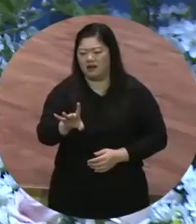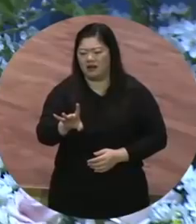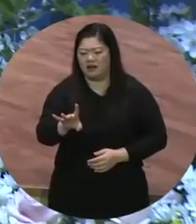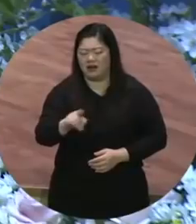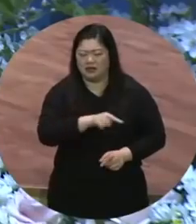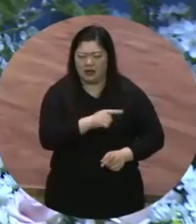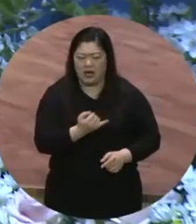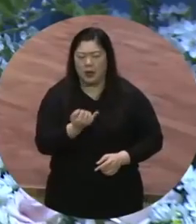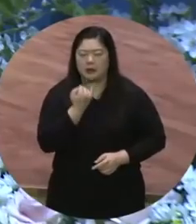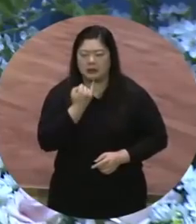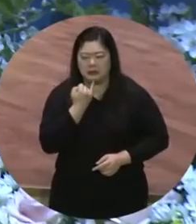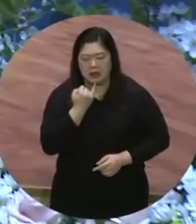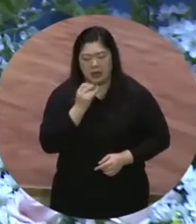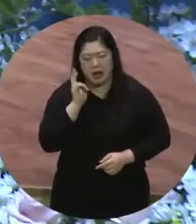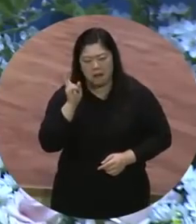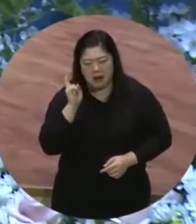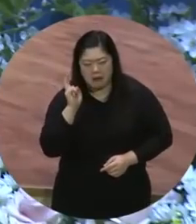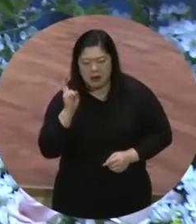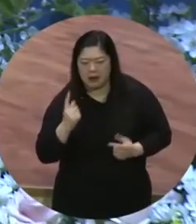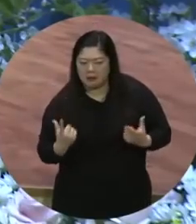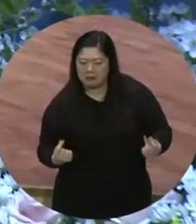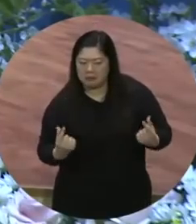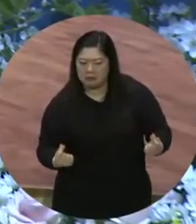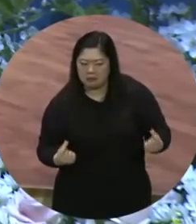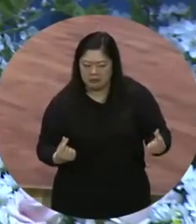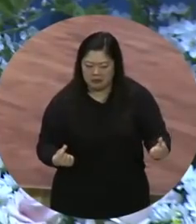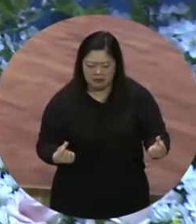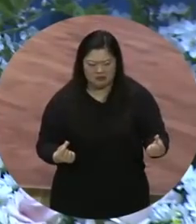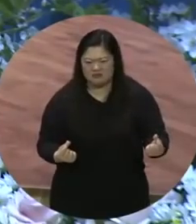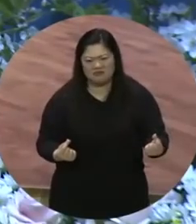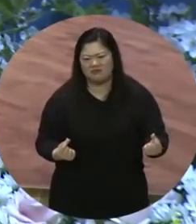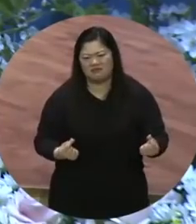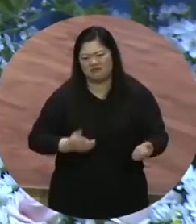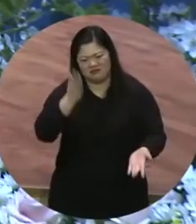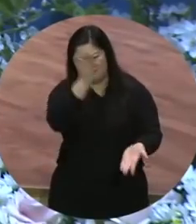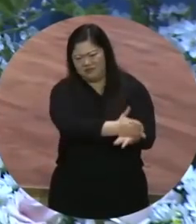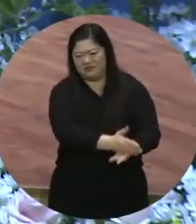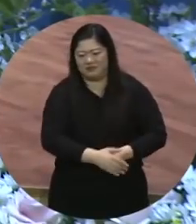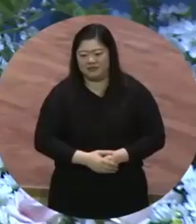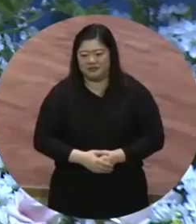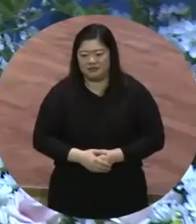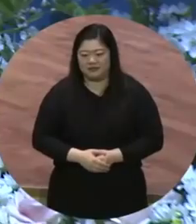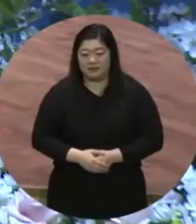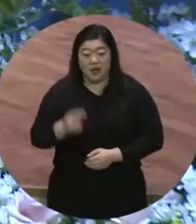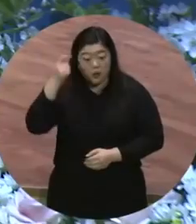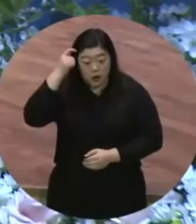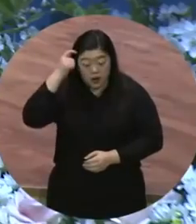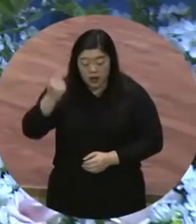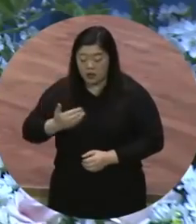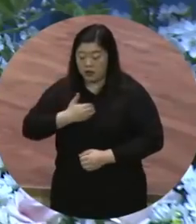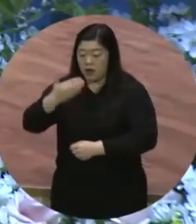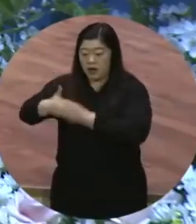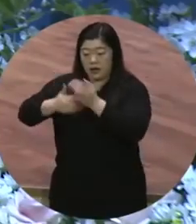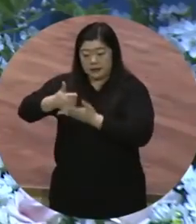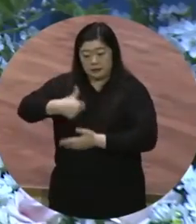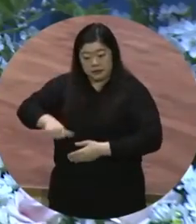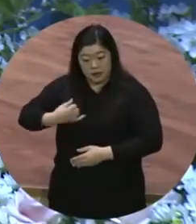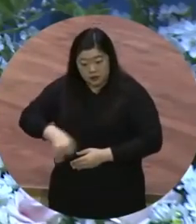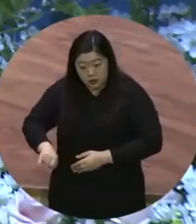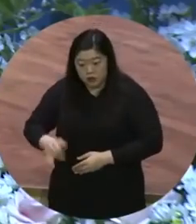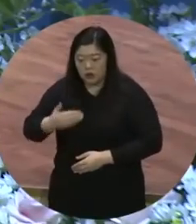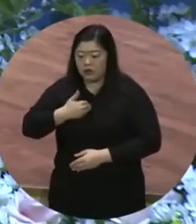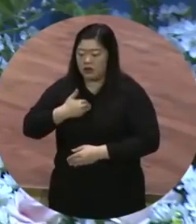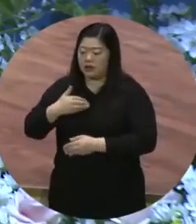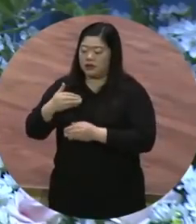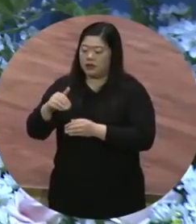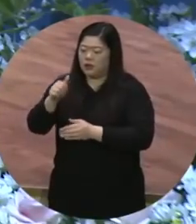우리가 죄를 지을 수 있지만은 그리스도 안에서 새로운 피조물로 된 존재로서 더 이상 우리는 죄의